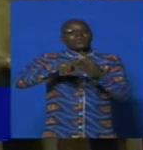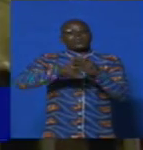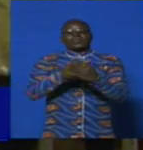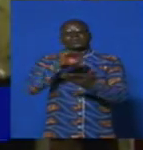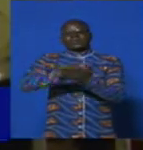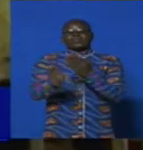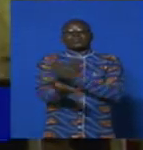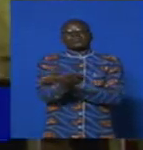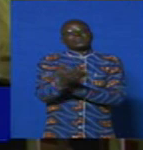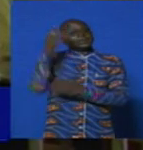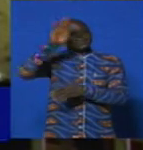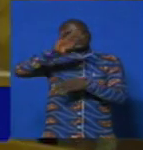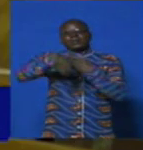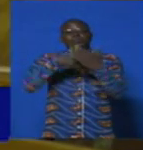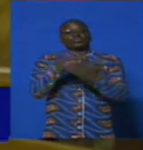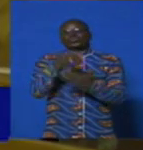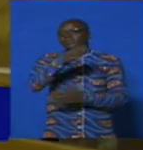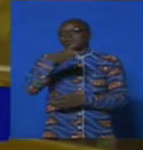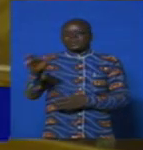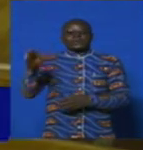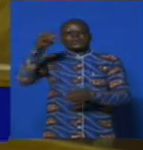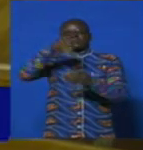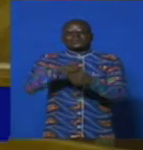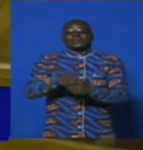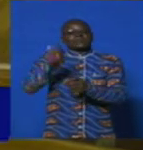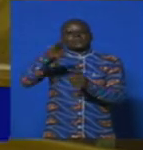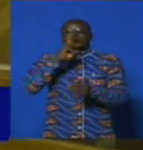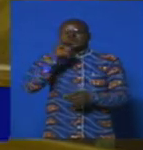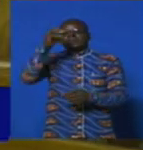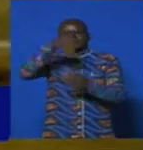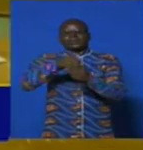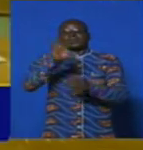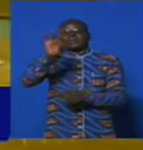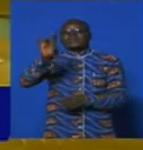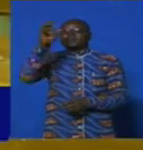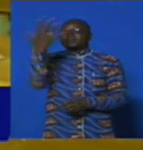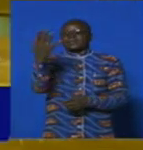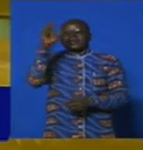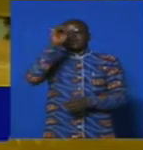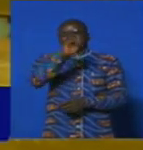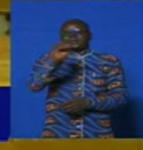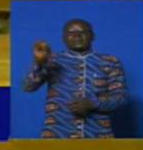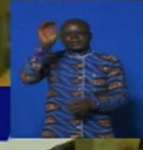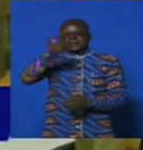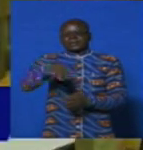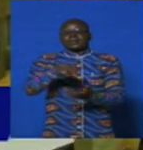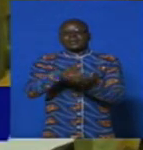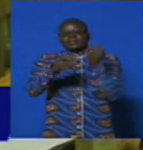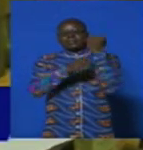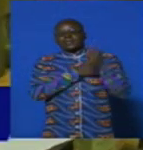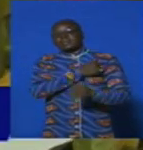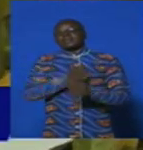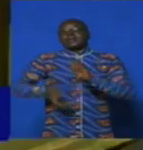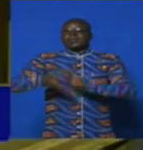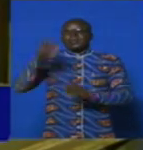du territoire. Et dans toutes les séries, ils sont 96 771 candidats cette année à aller à la conquête du